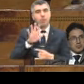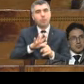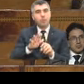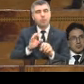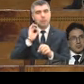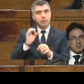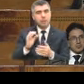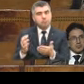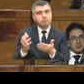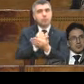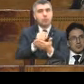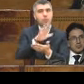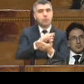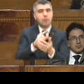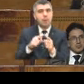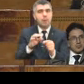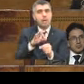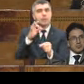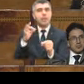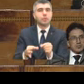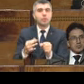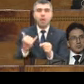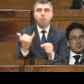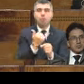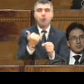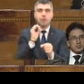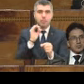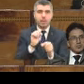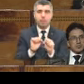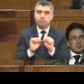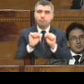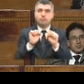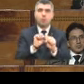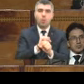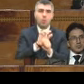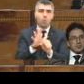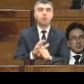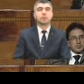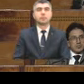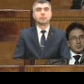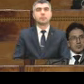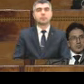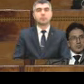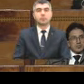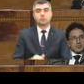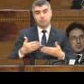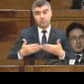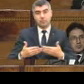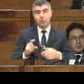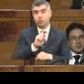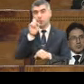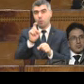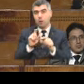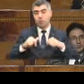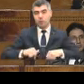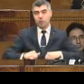حققته المملكة من نتائج إيجابية في حربها ضد هذا الوباء. لذا نسائلكم اليوم سيد الوزير